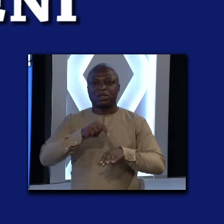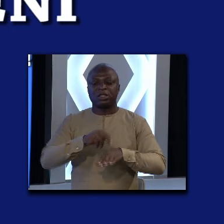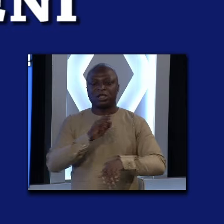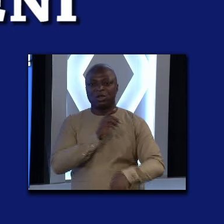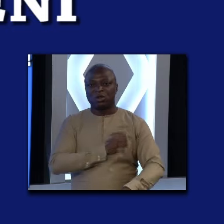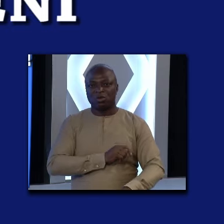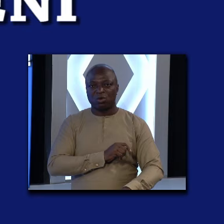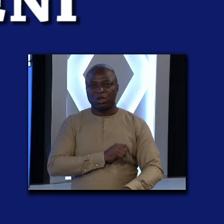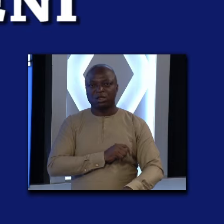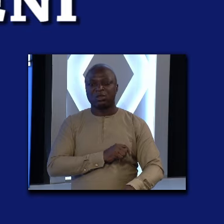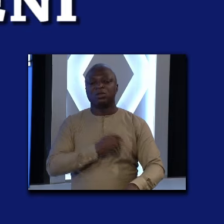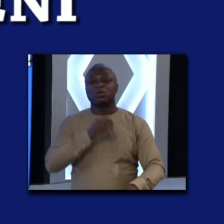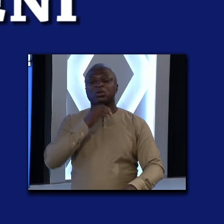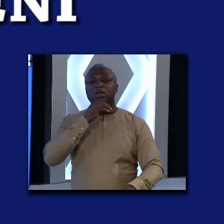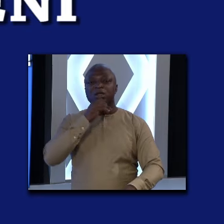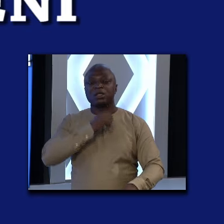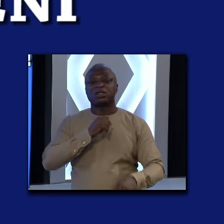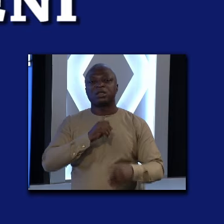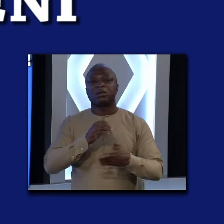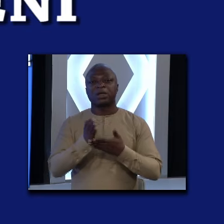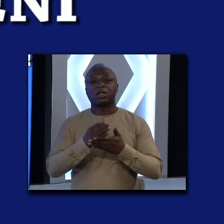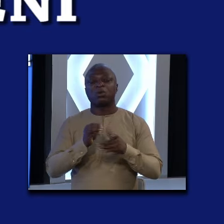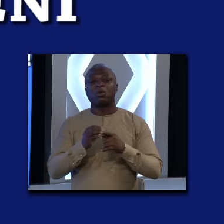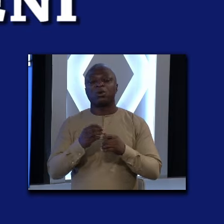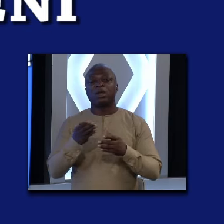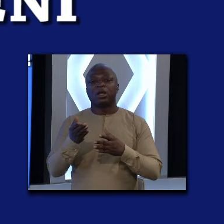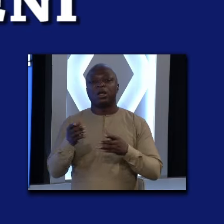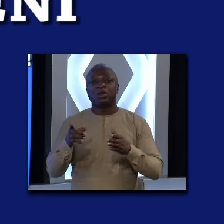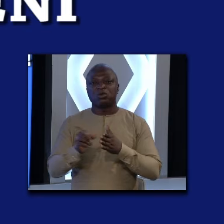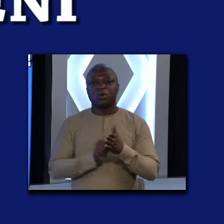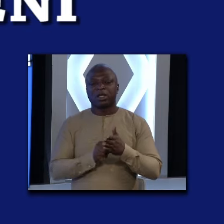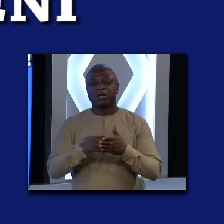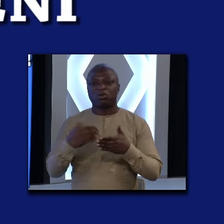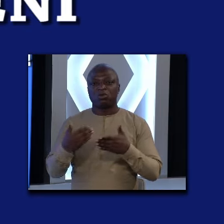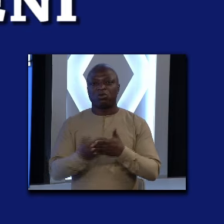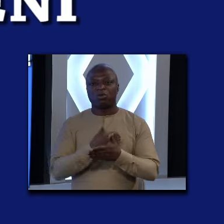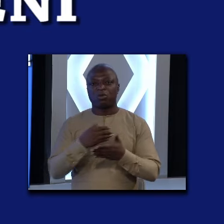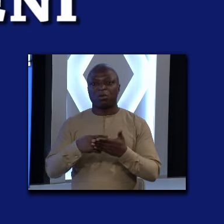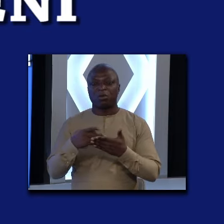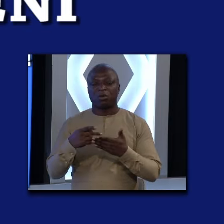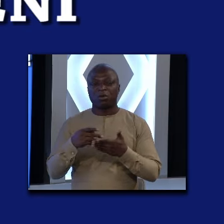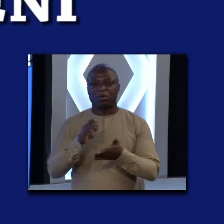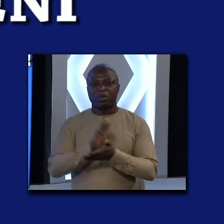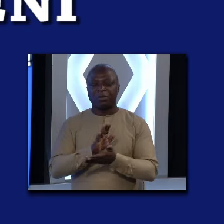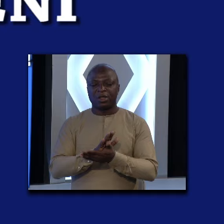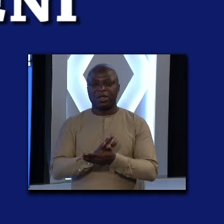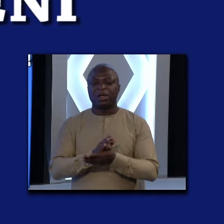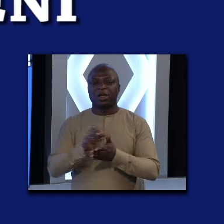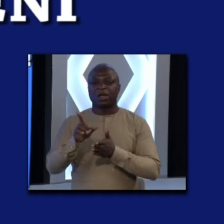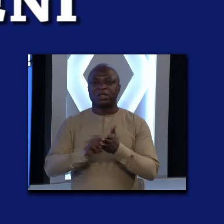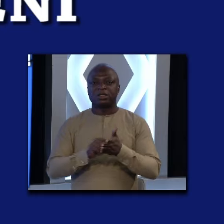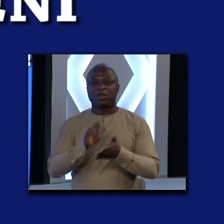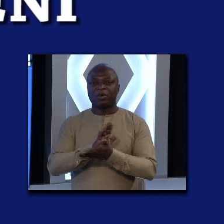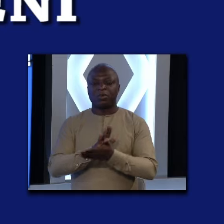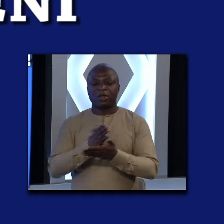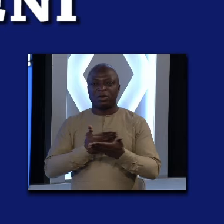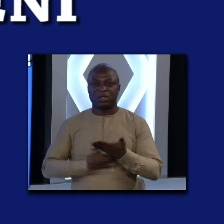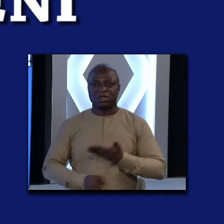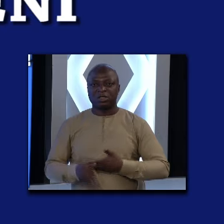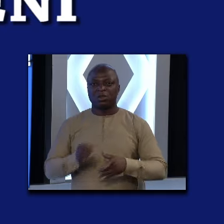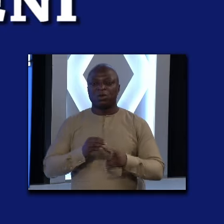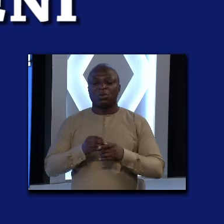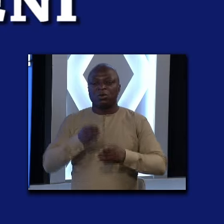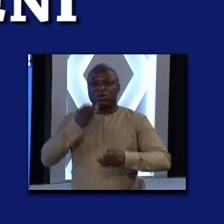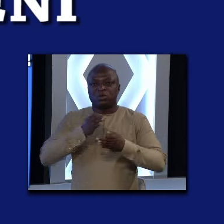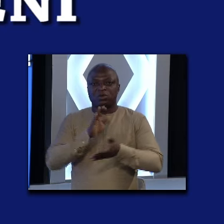togolaise de l'ancien format ou un duplicata du nouveau format. Un extrait de l'acte de naissance ou de